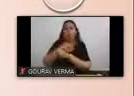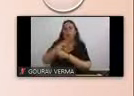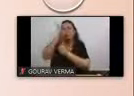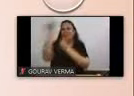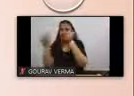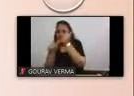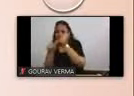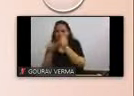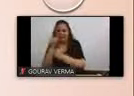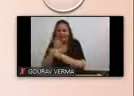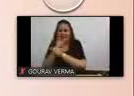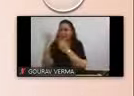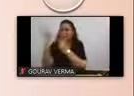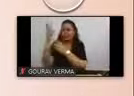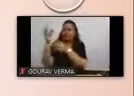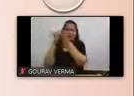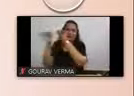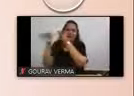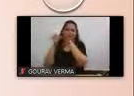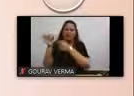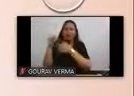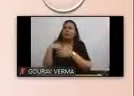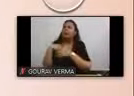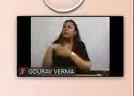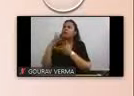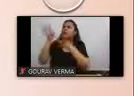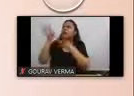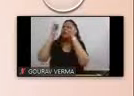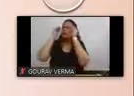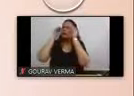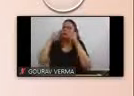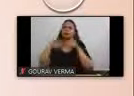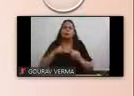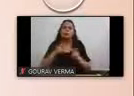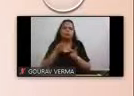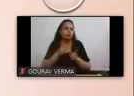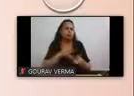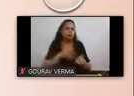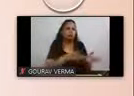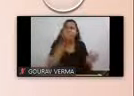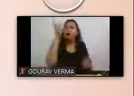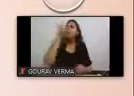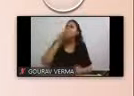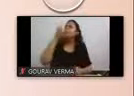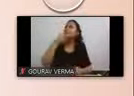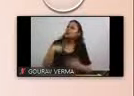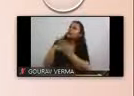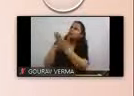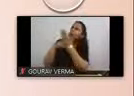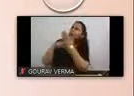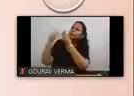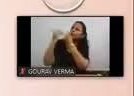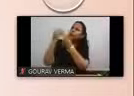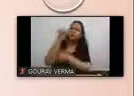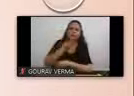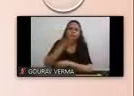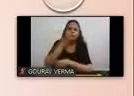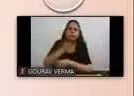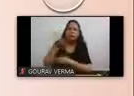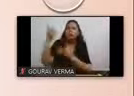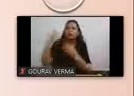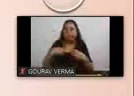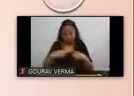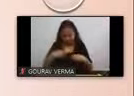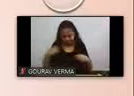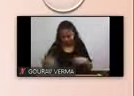है वो कुछ बोल रही है, आप पैरेलल कुछ काम कर रहे हैं, वो फ्रूट्स दिखा रही है, आप अपने कपड़े को नोच रहे हैं